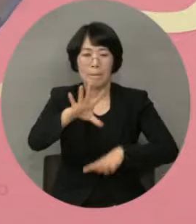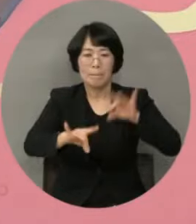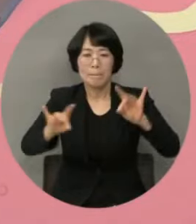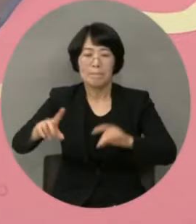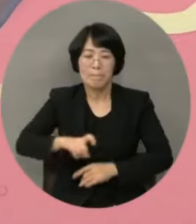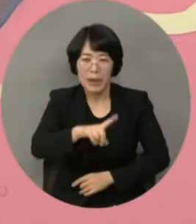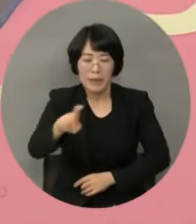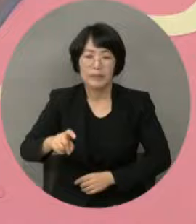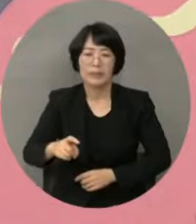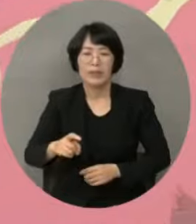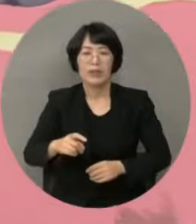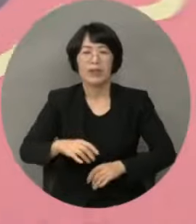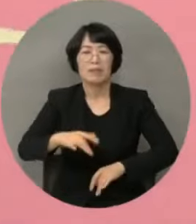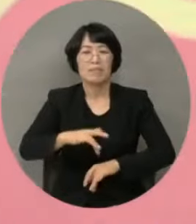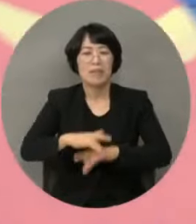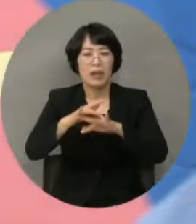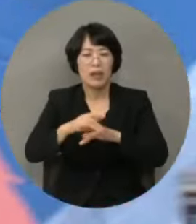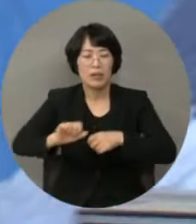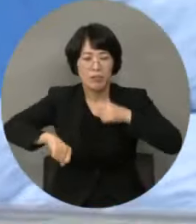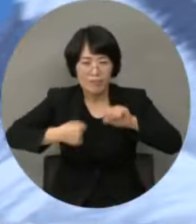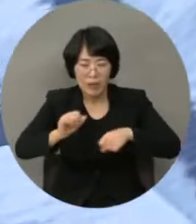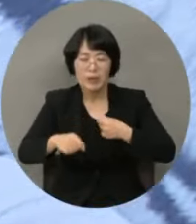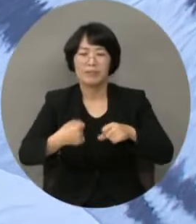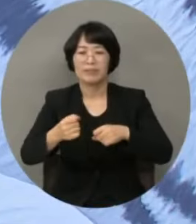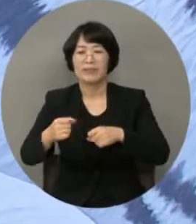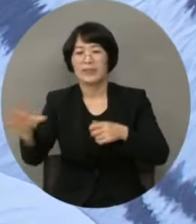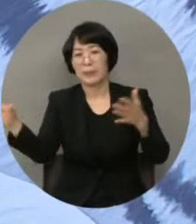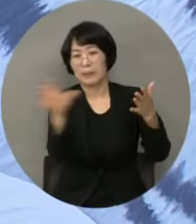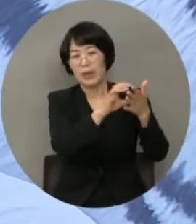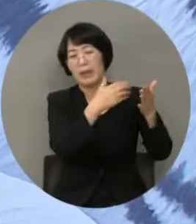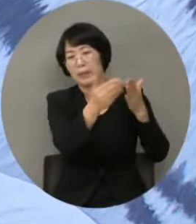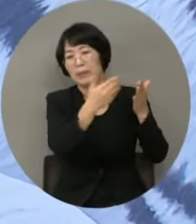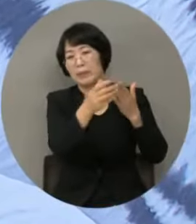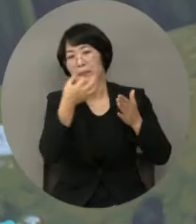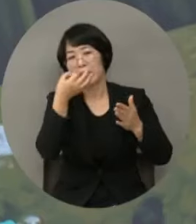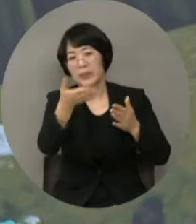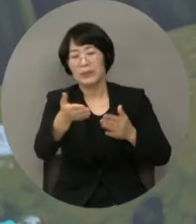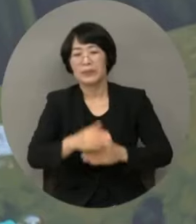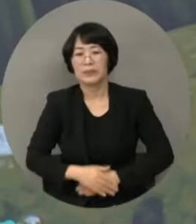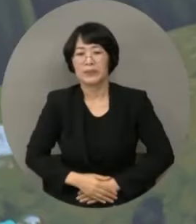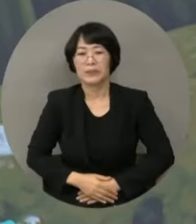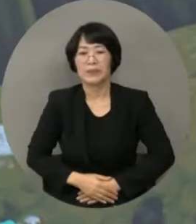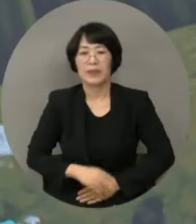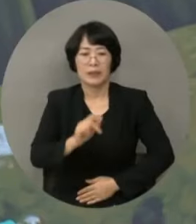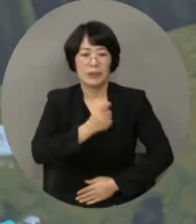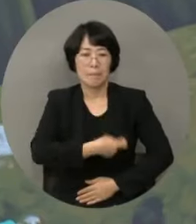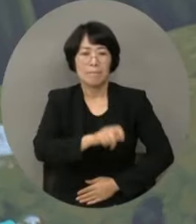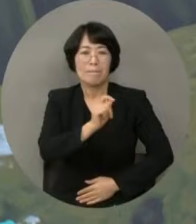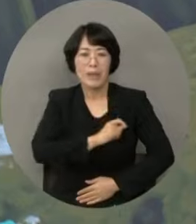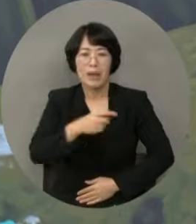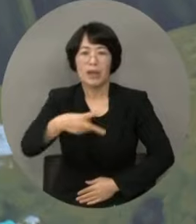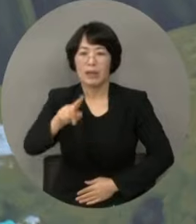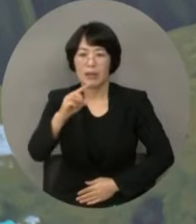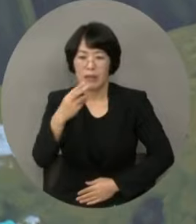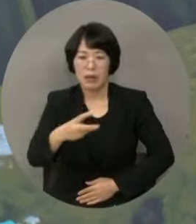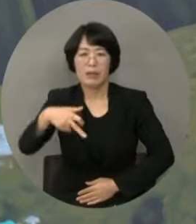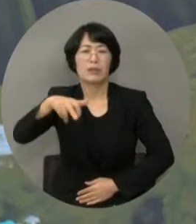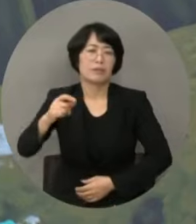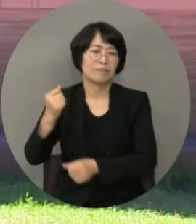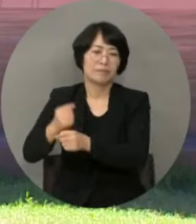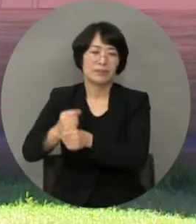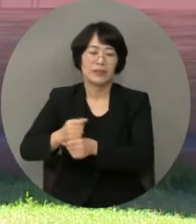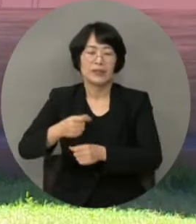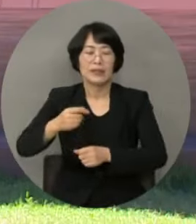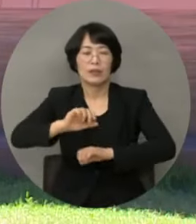생물과 멸종위기 동물들이 그래피티 작품으로 표현됐습니다 스페인 출신 작가 크의 작품으로